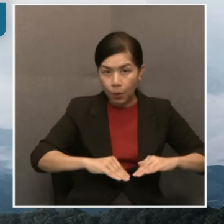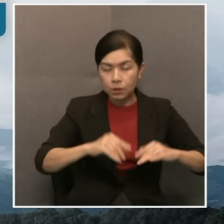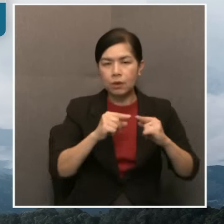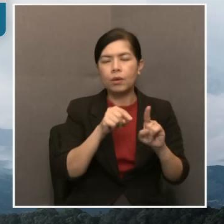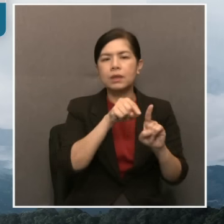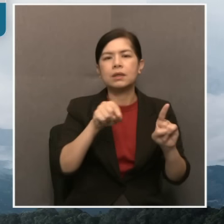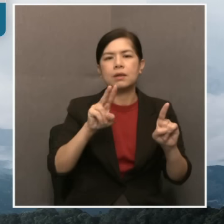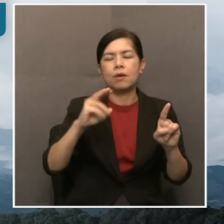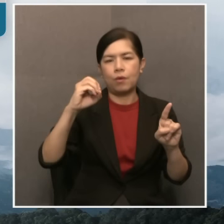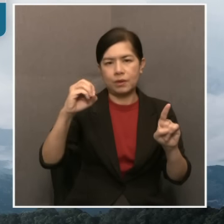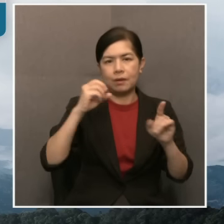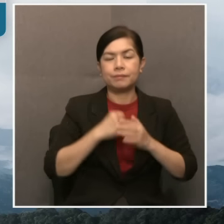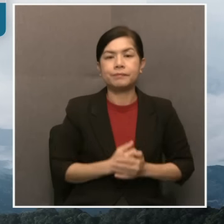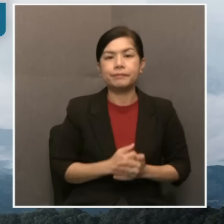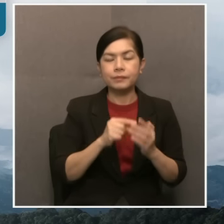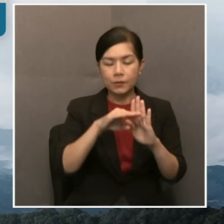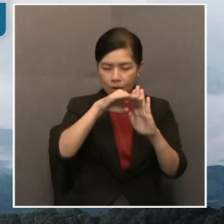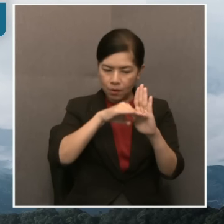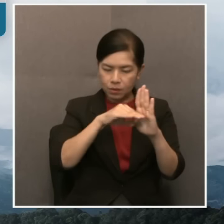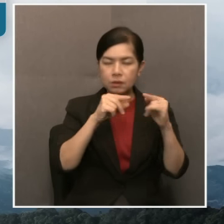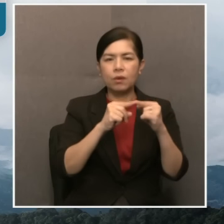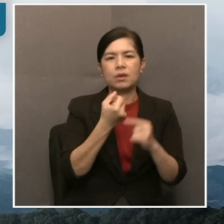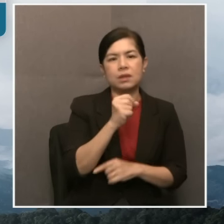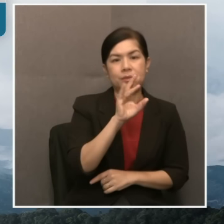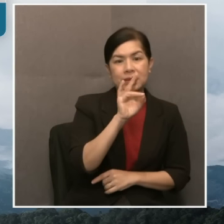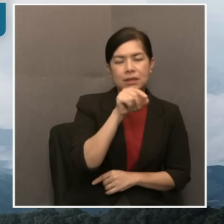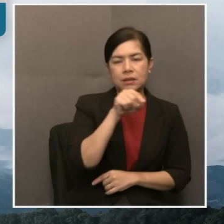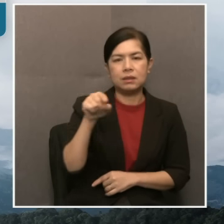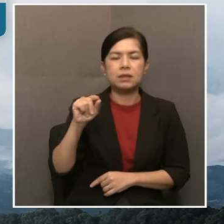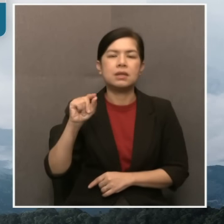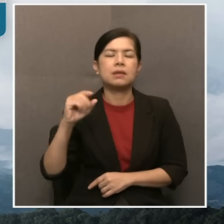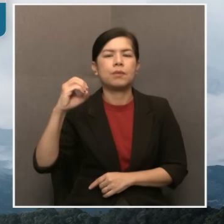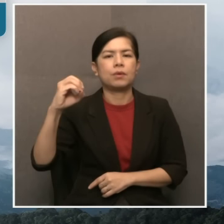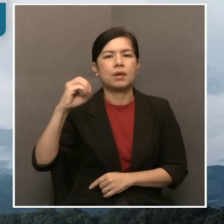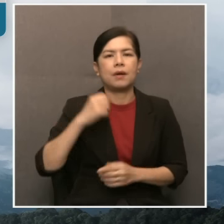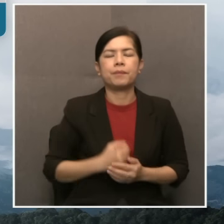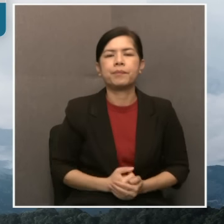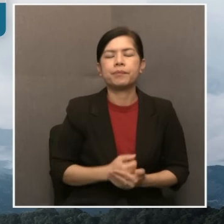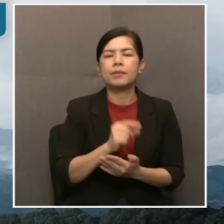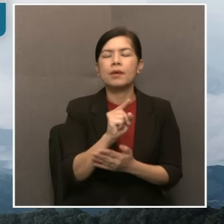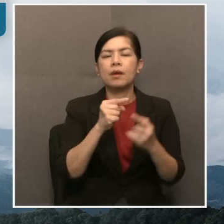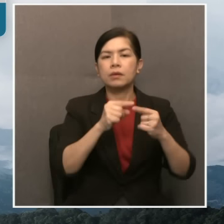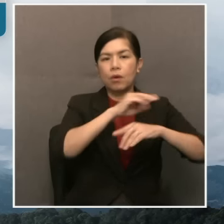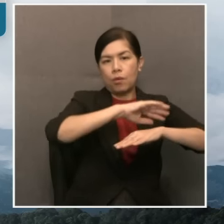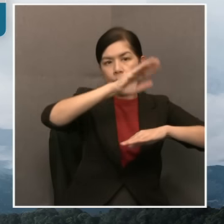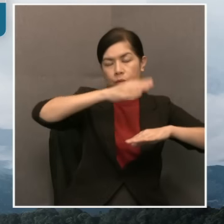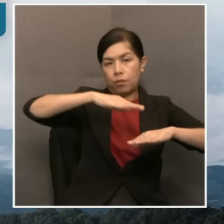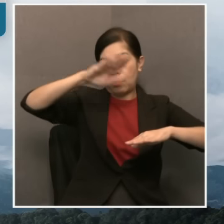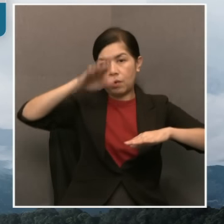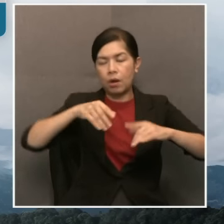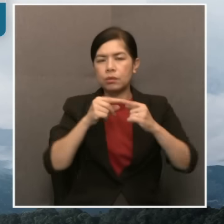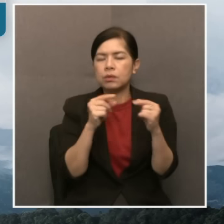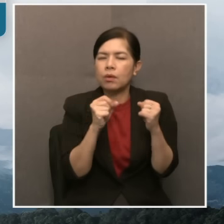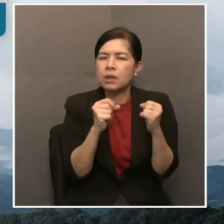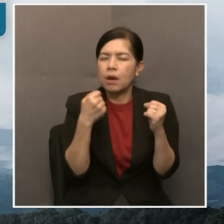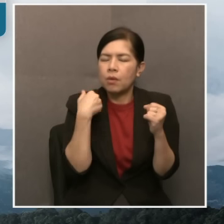ซลเซียสอุณหภูมิต่ำสุด 17-20 องศาเซลเซียสค่ะบริเวณยอดดอยอากาศหนาวถึงหนาวจัด